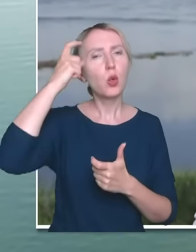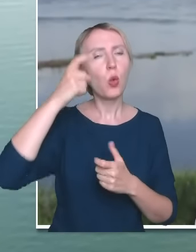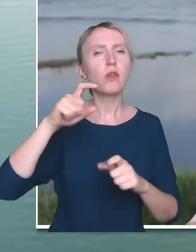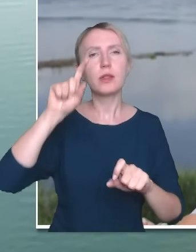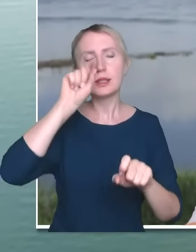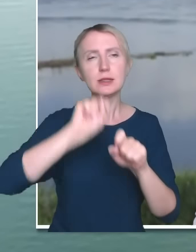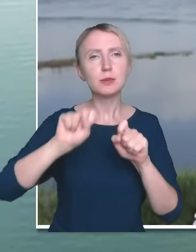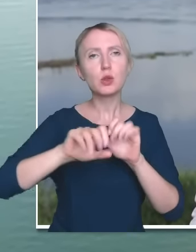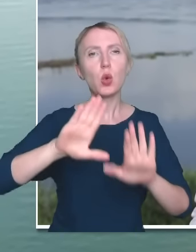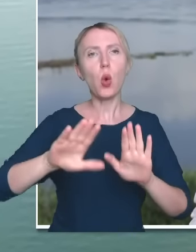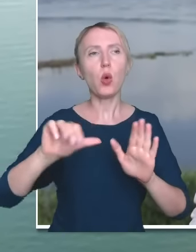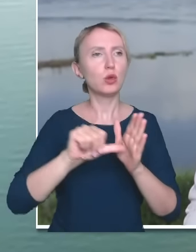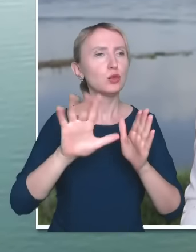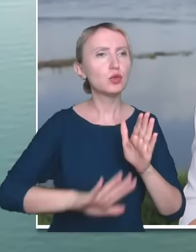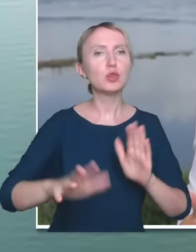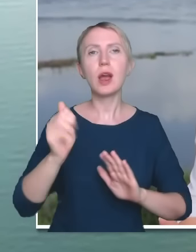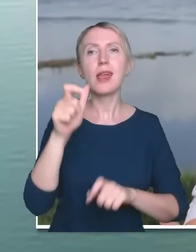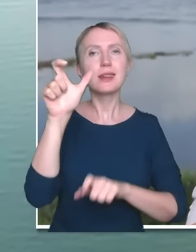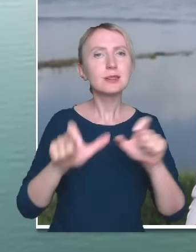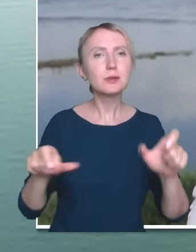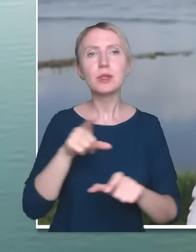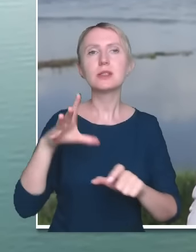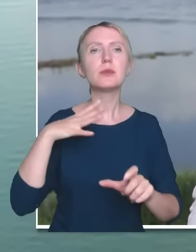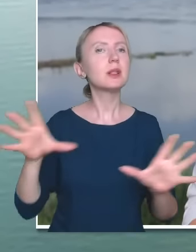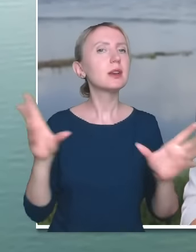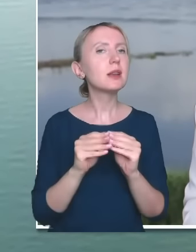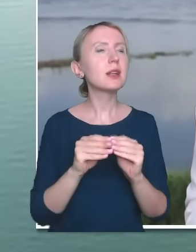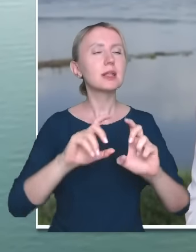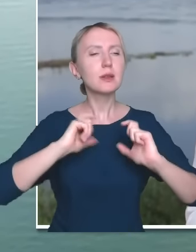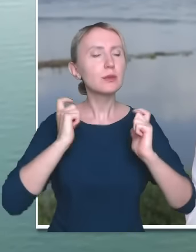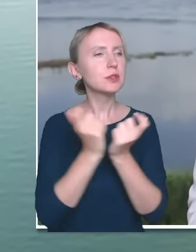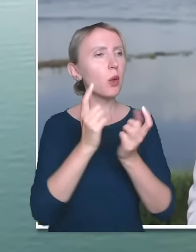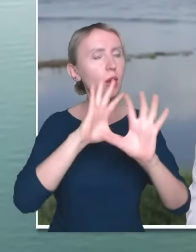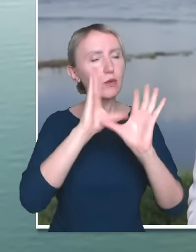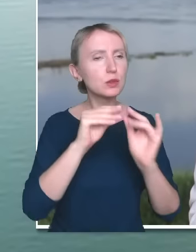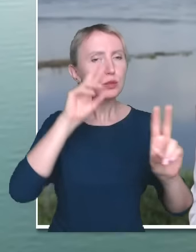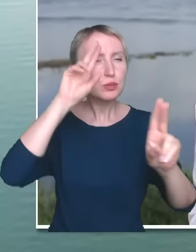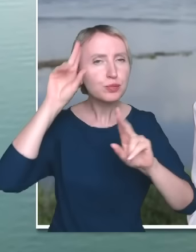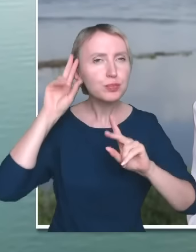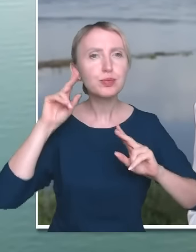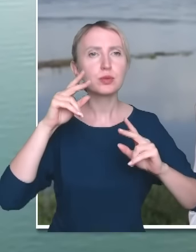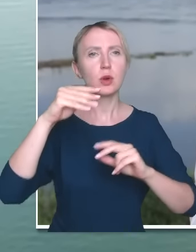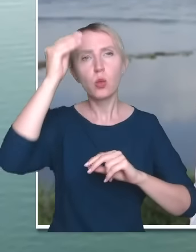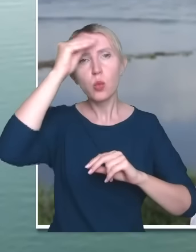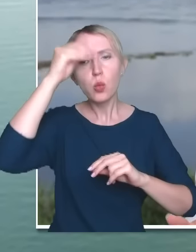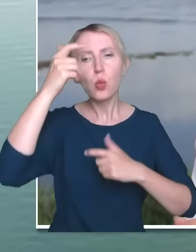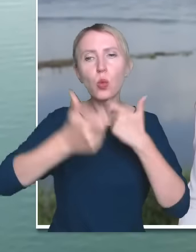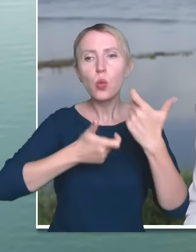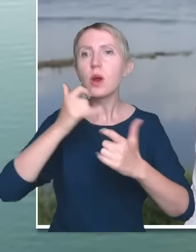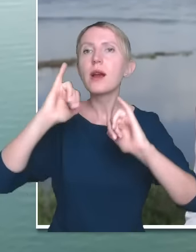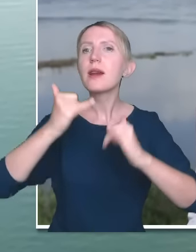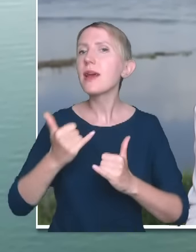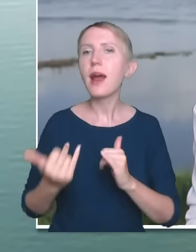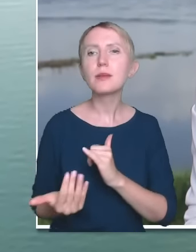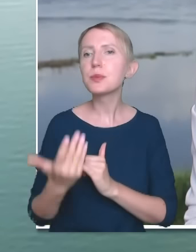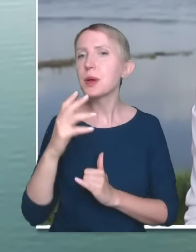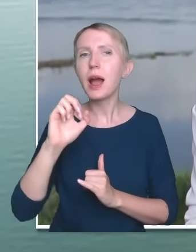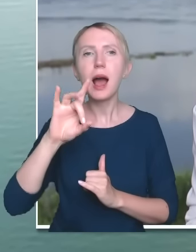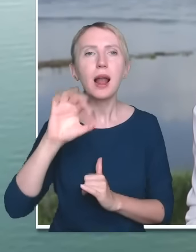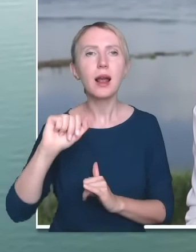Środowiska. Ekspertów, którzy przeszli z nami całą tą ścieżkę rozpoznawania algi, uczenia się jej, bo kiedy my